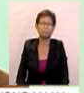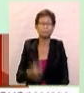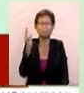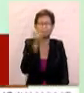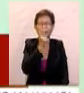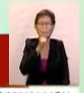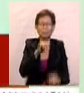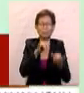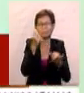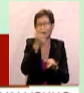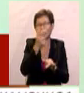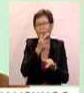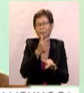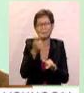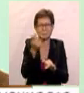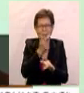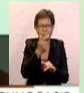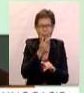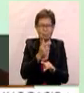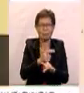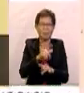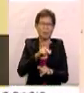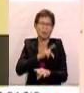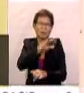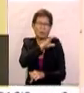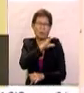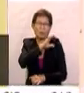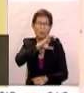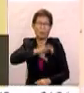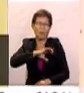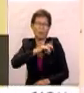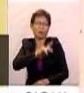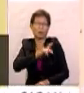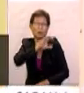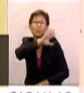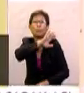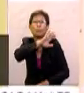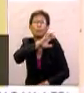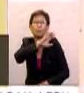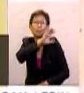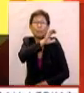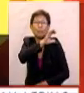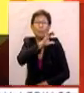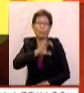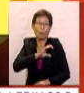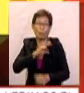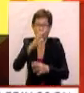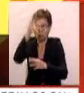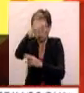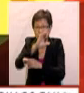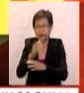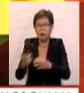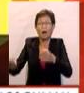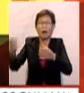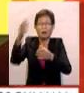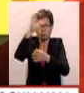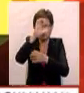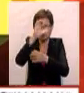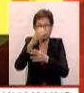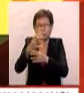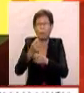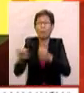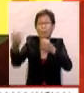Enggan terus berada di takut lama, Ketua Jurulatih PDRM Fauzi Pilus bertekad untuk memburu tiket ke Liga Super musim